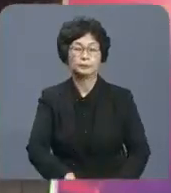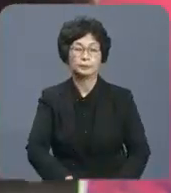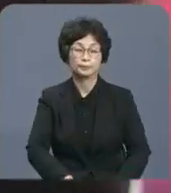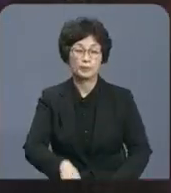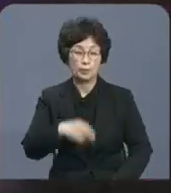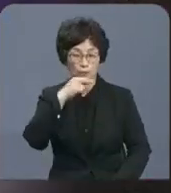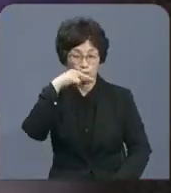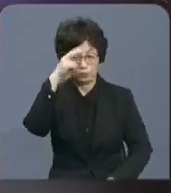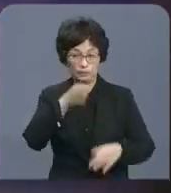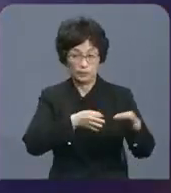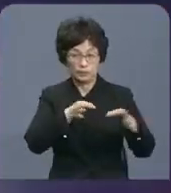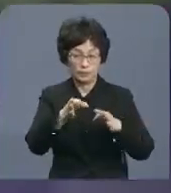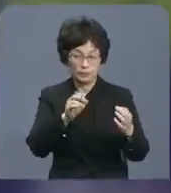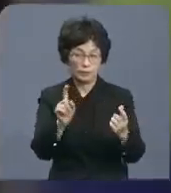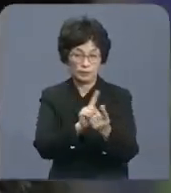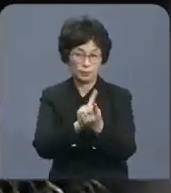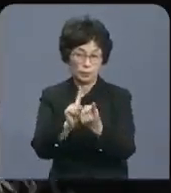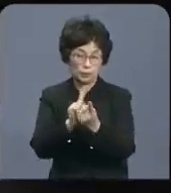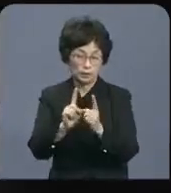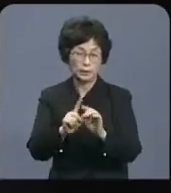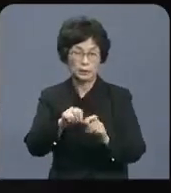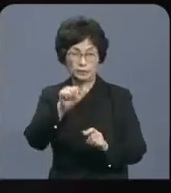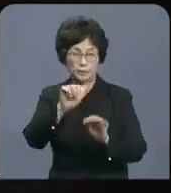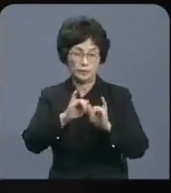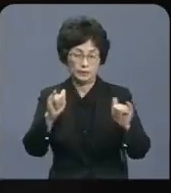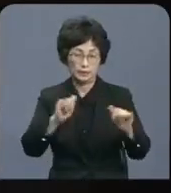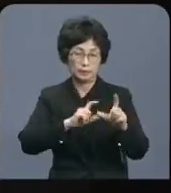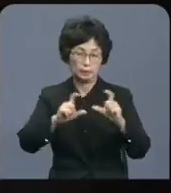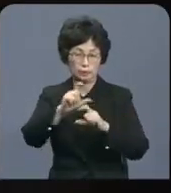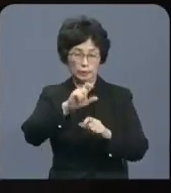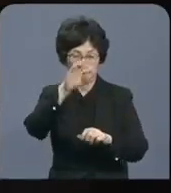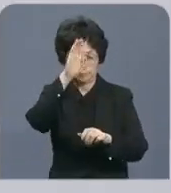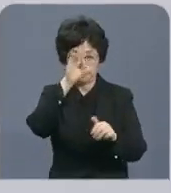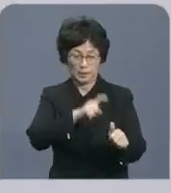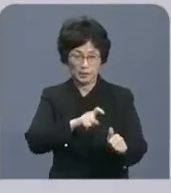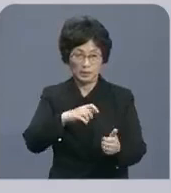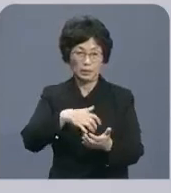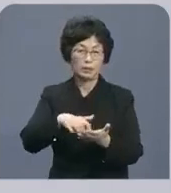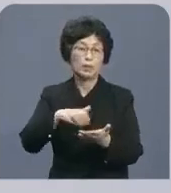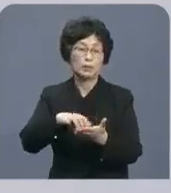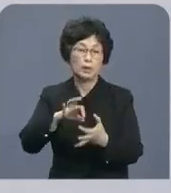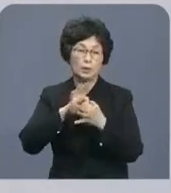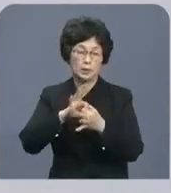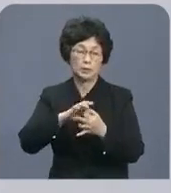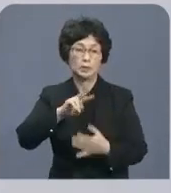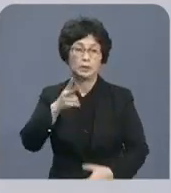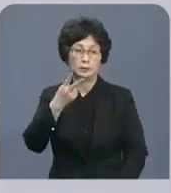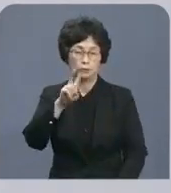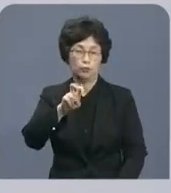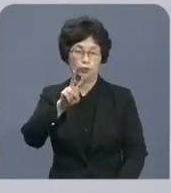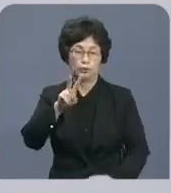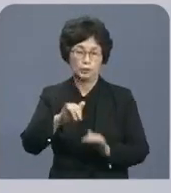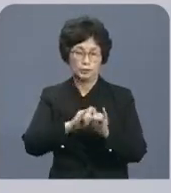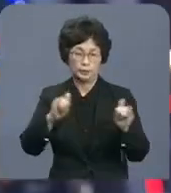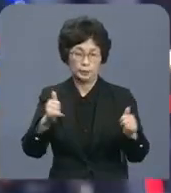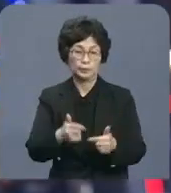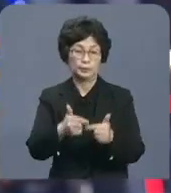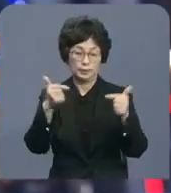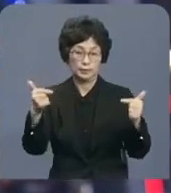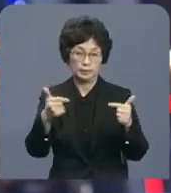유흥 시설 관련 접촉자 5명도 추가 확진 대 관련 확진 자가 200 22 명으로 늘었습니다